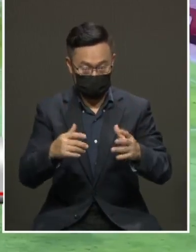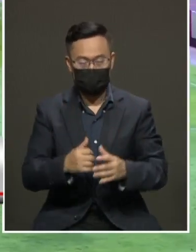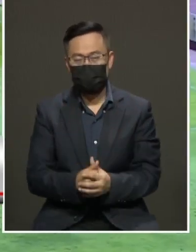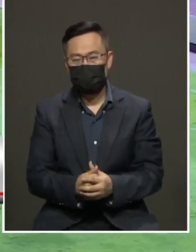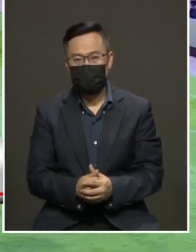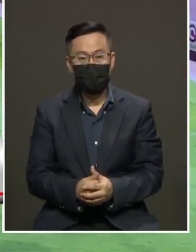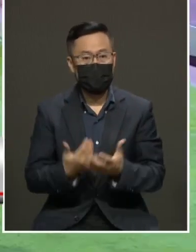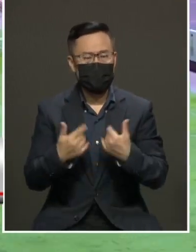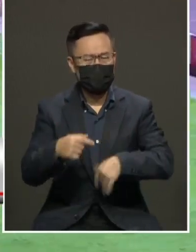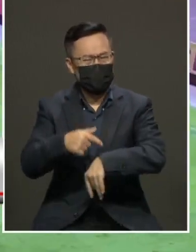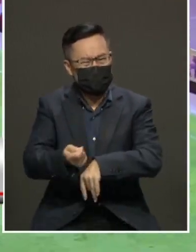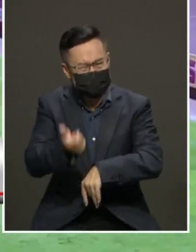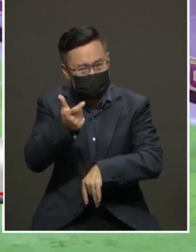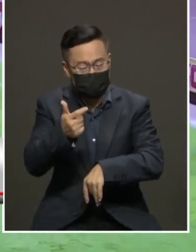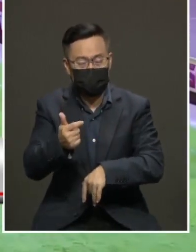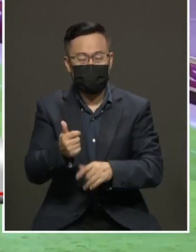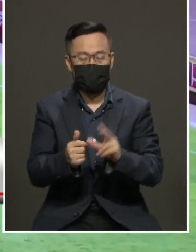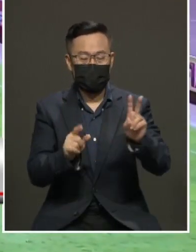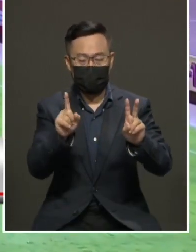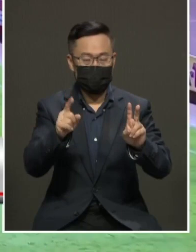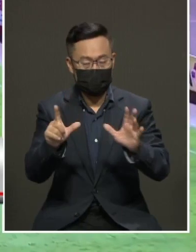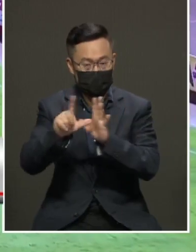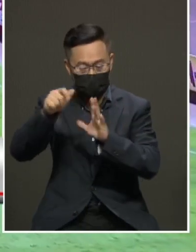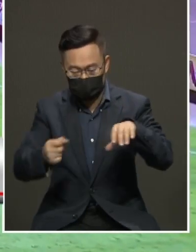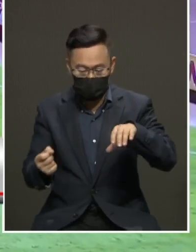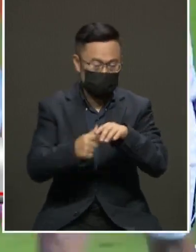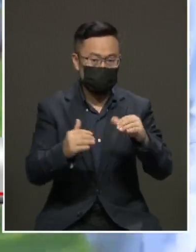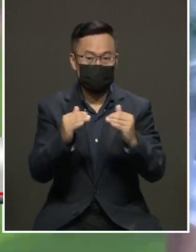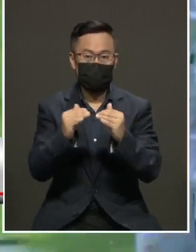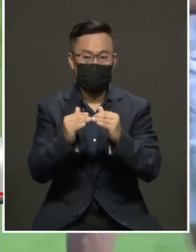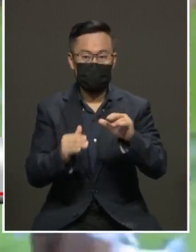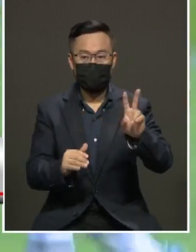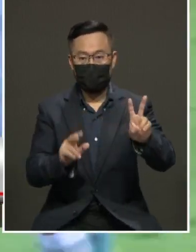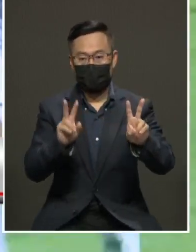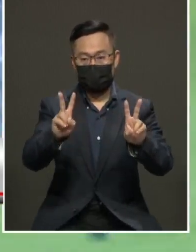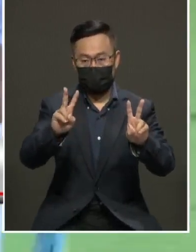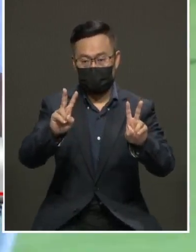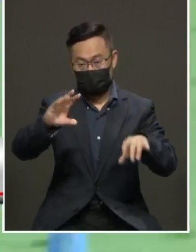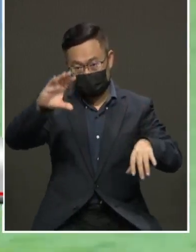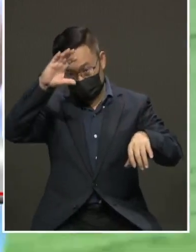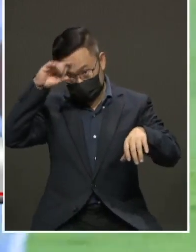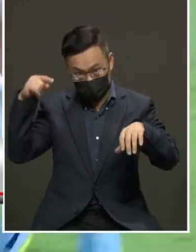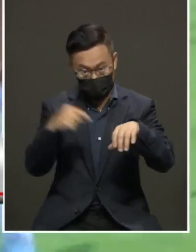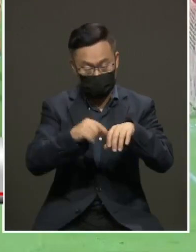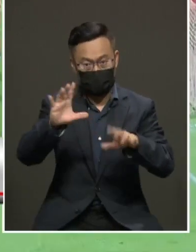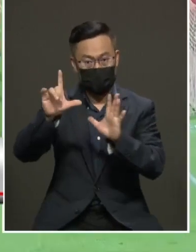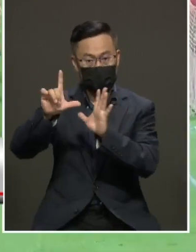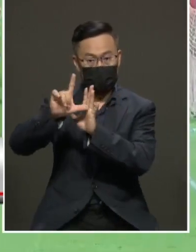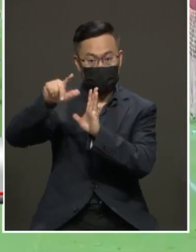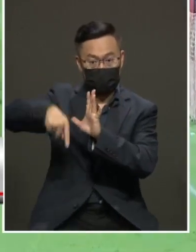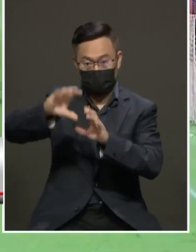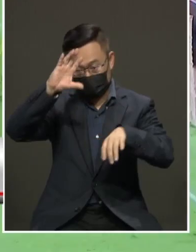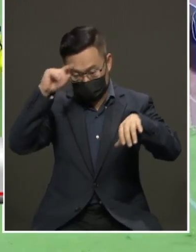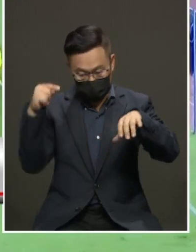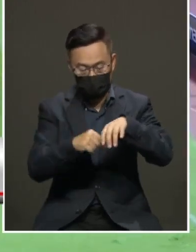ำค่ะแต่ว่านำแป๊บเดียวเท่านั้นค่ะลำพูนก็มาตามตีเสมอได้สำเร็จนะคะจากลูกโหม่งของเอนริเก้ลีนาเลสนะคะเตะมุมเข้าม